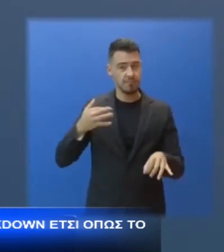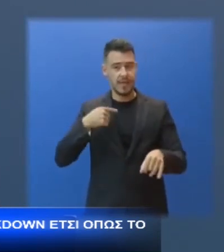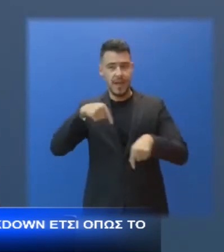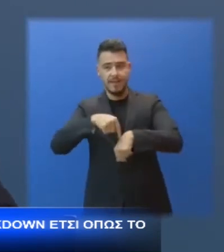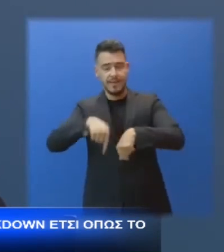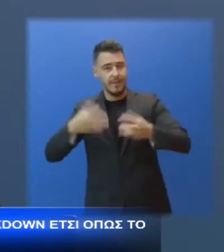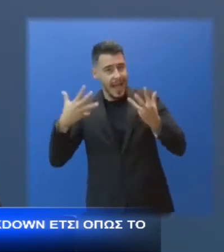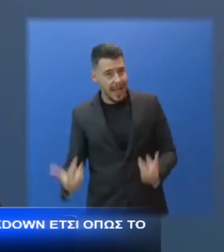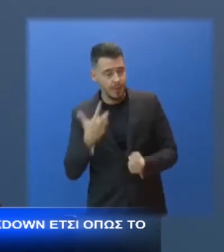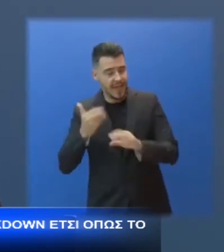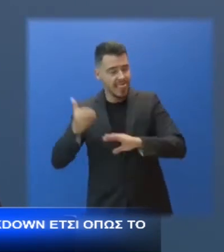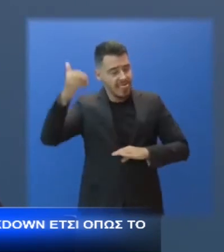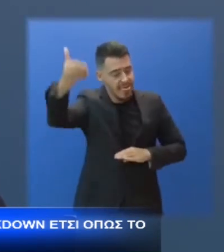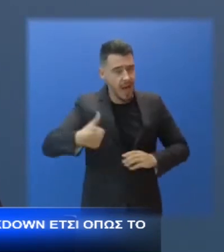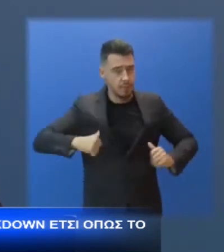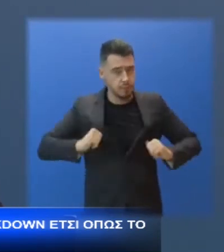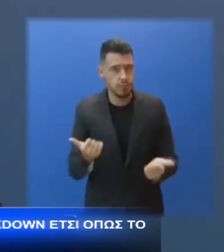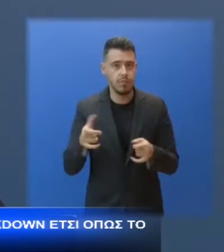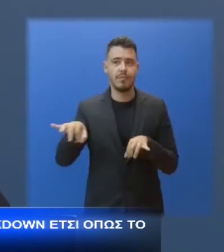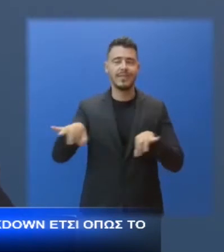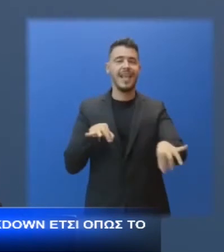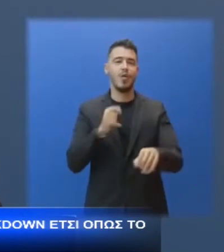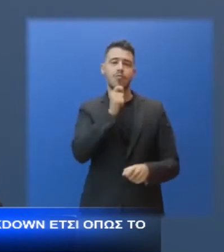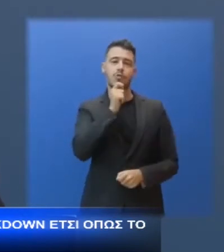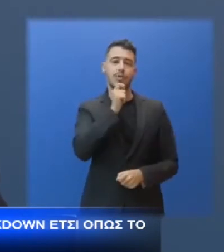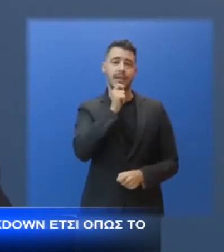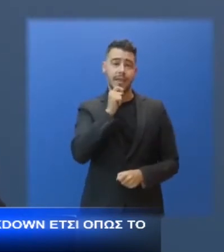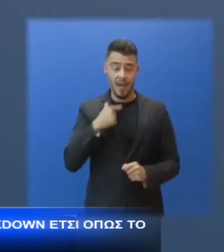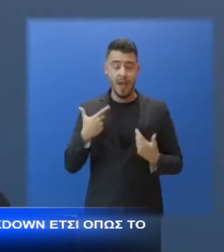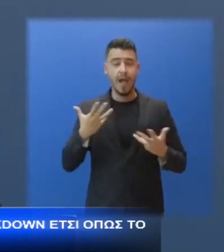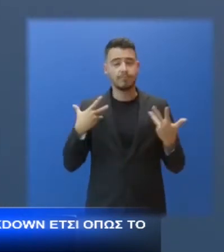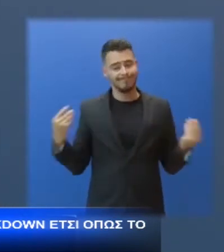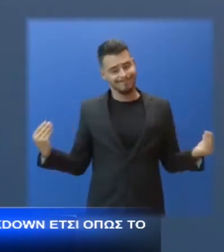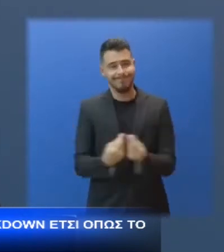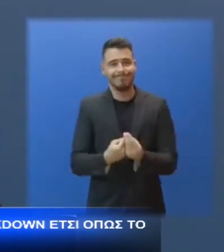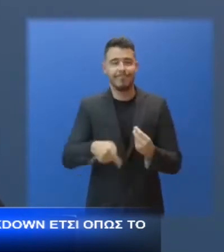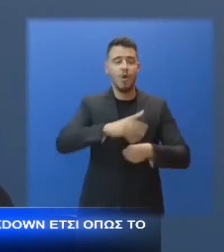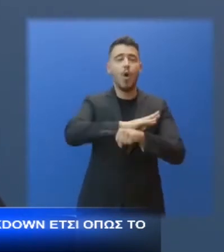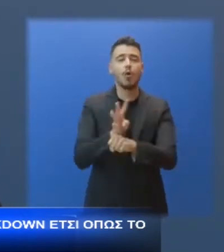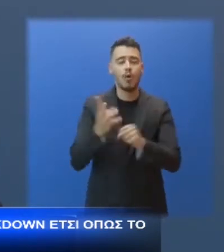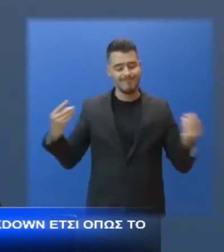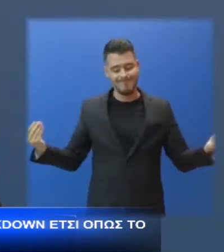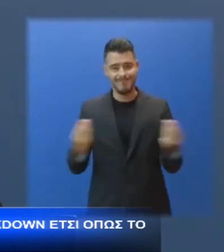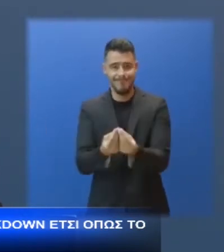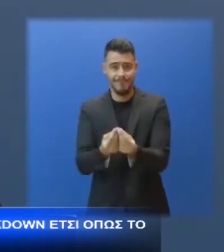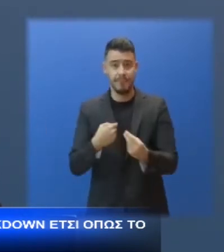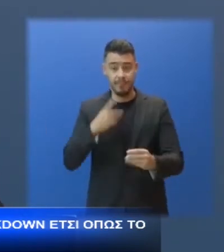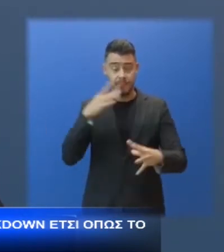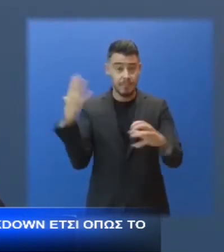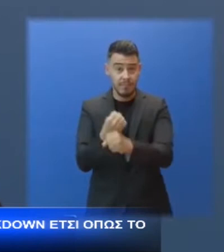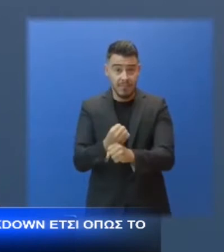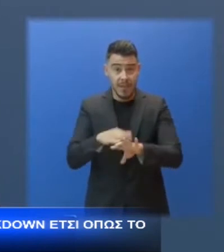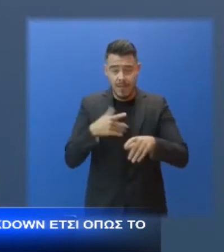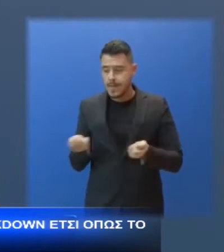δίνουμε λύσεις που αποδίδουν. Κατορθώσαμε σε συνεργασία με την κοινωνία και την ιατρική κοινότητα να επαναφέρουμε την κανονικότητα σε